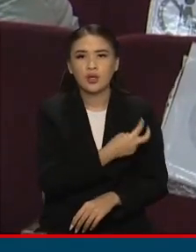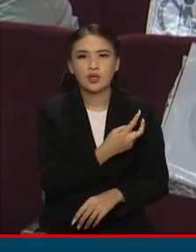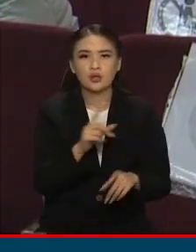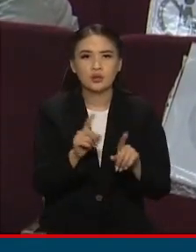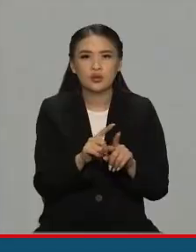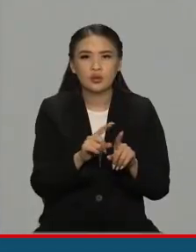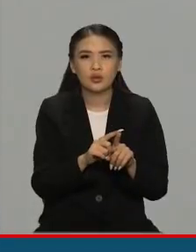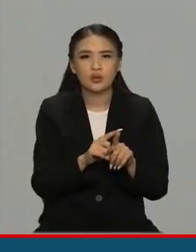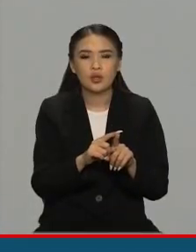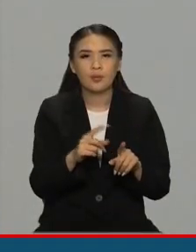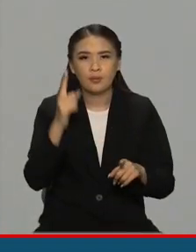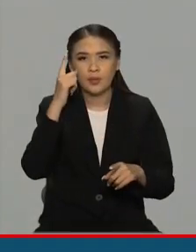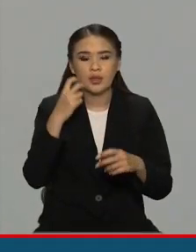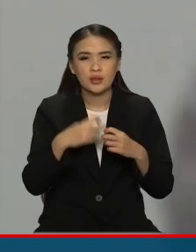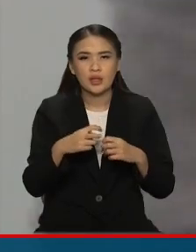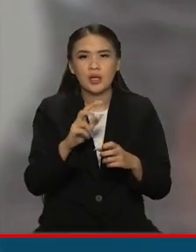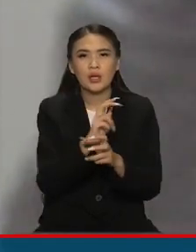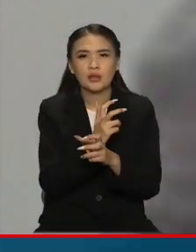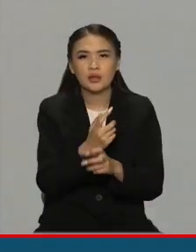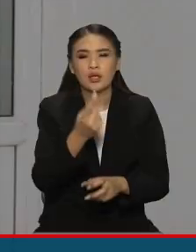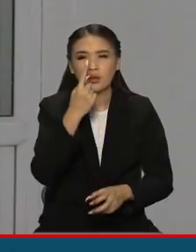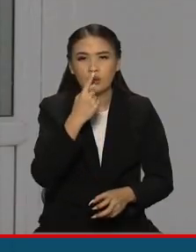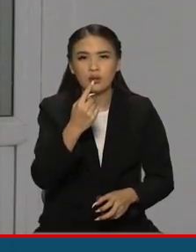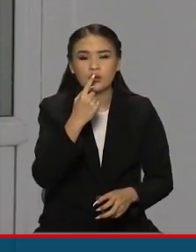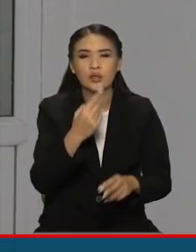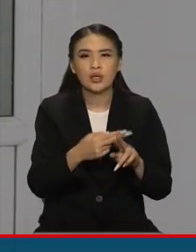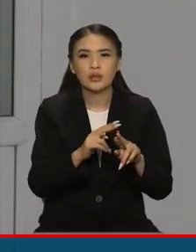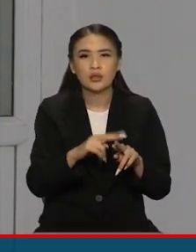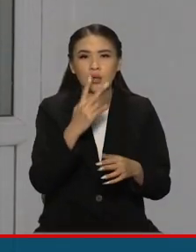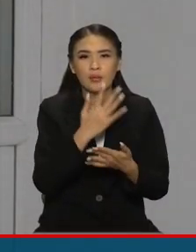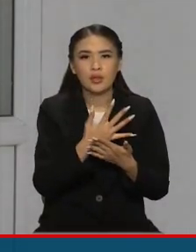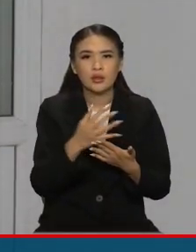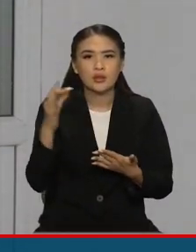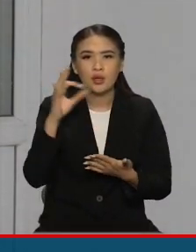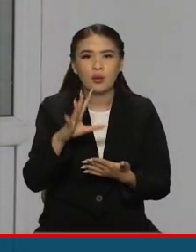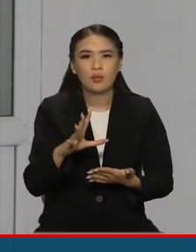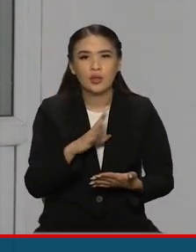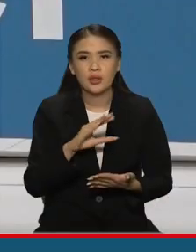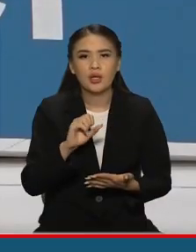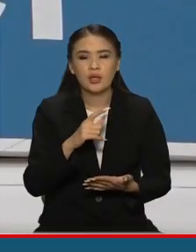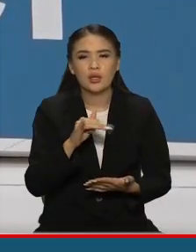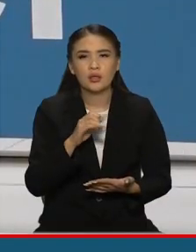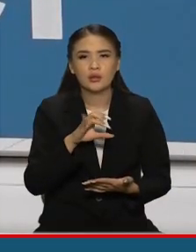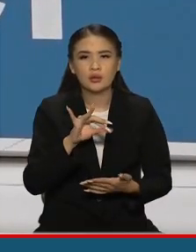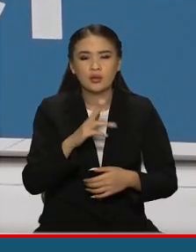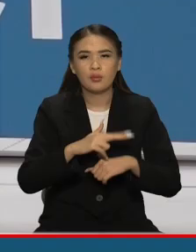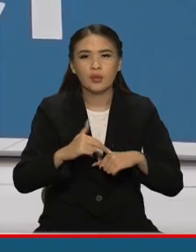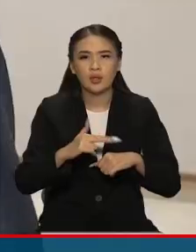ушибу и закрытый перелом костей носа. На место вызова сразу прибыли сотрудники талгарской